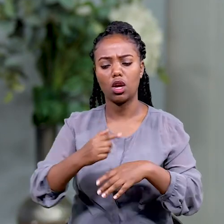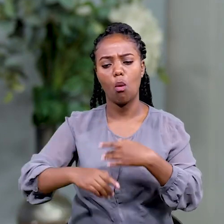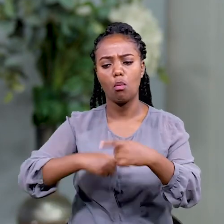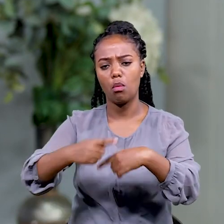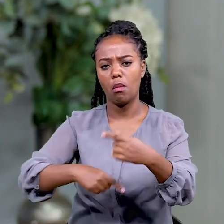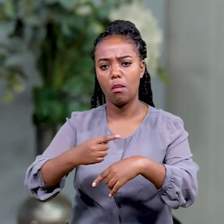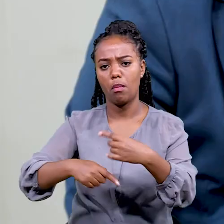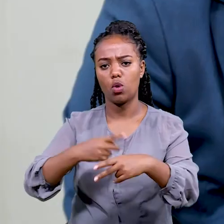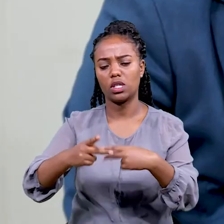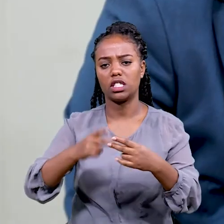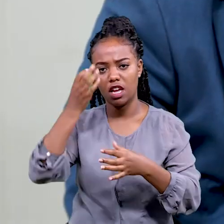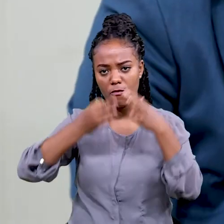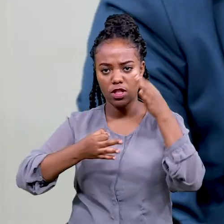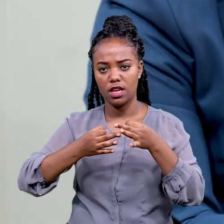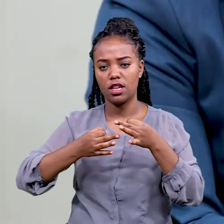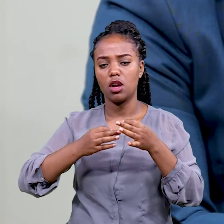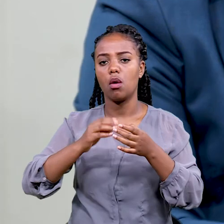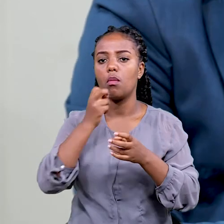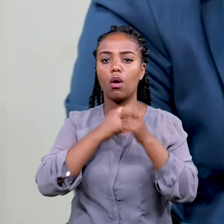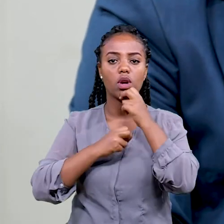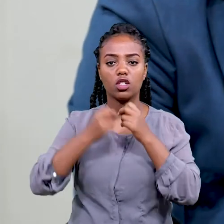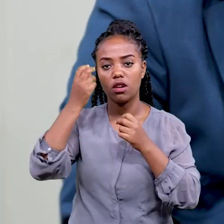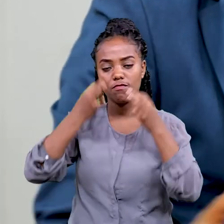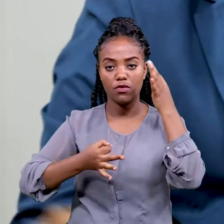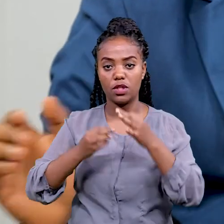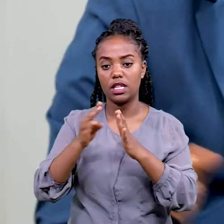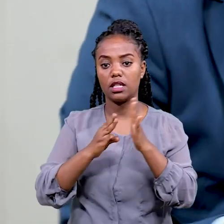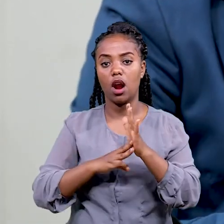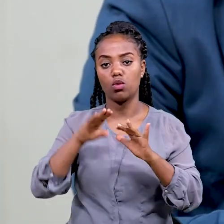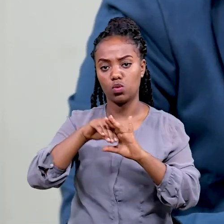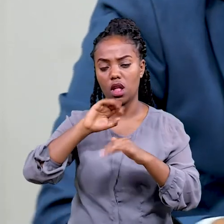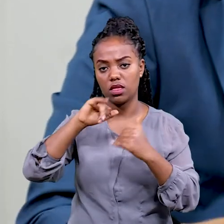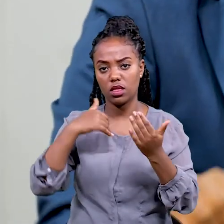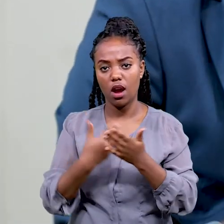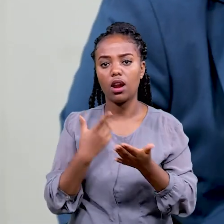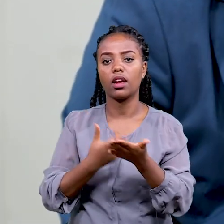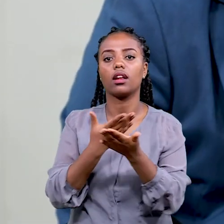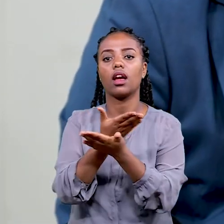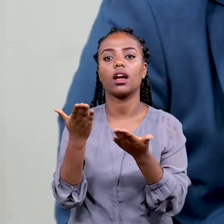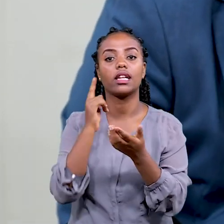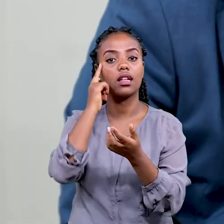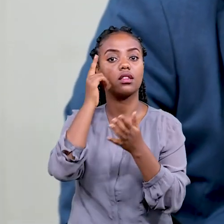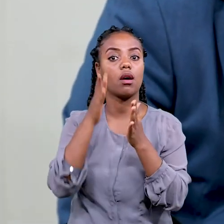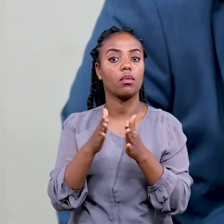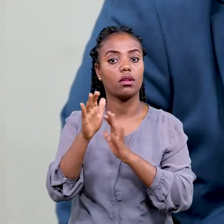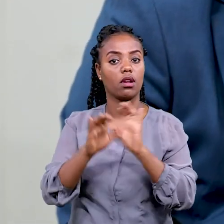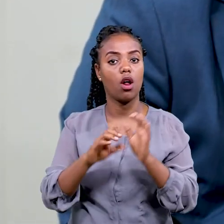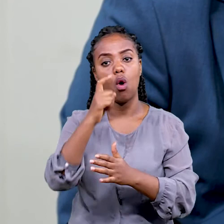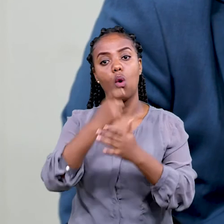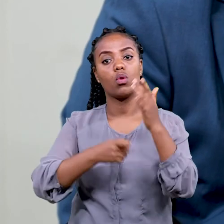ስሮአውት ክሪሚናል ጀስቲስ ፕሮሰስ ወይም በወንጀል ፍትህ ስርዓት ውስጥ በአጠቃላይ ይህ ነገር ታሳቢ